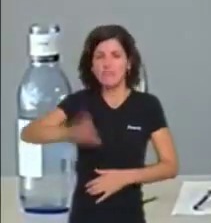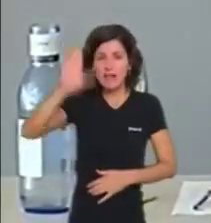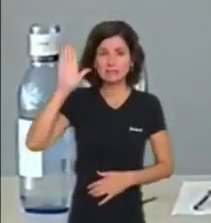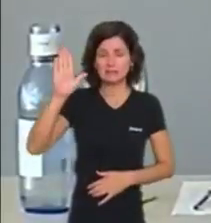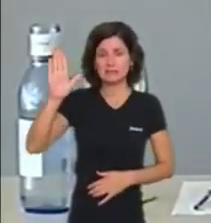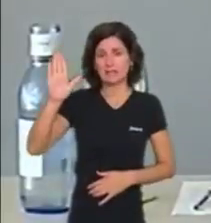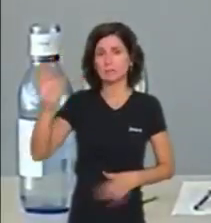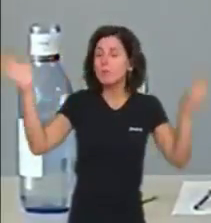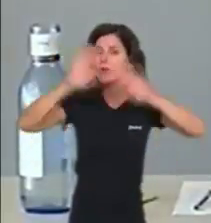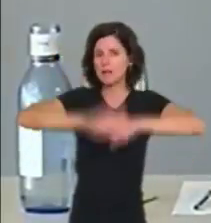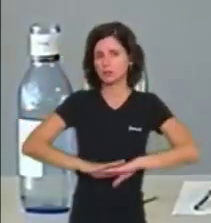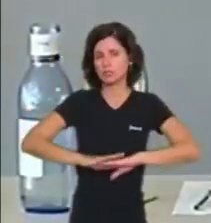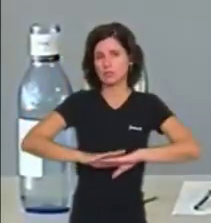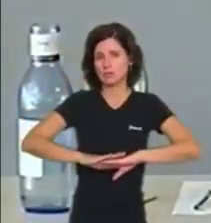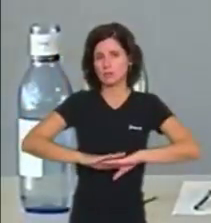per la nit